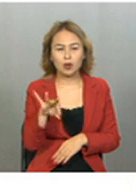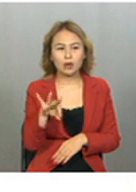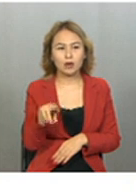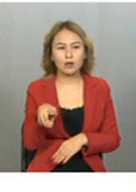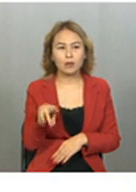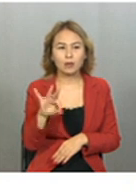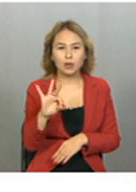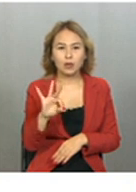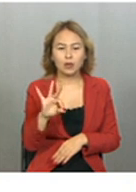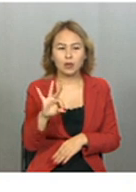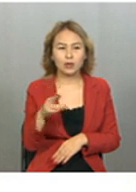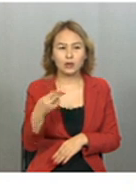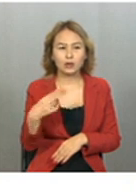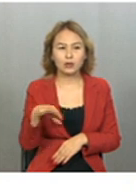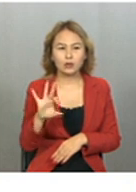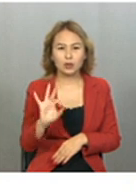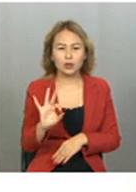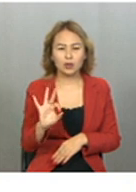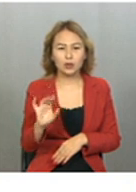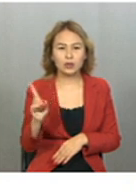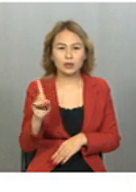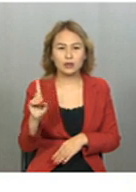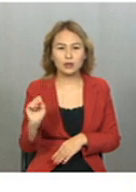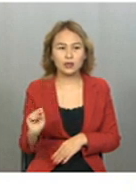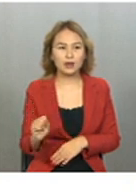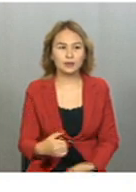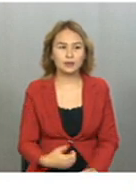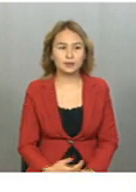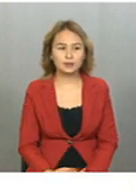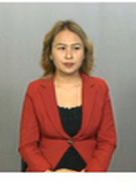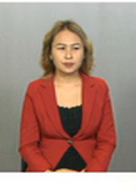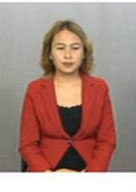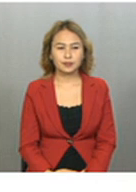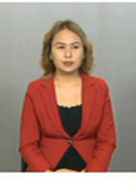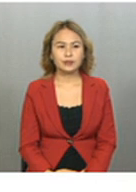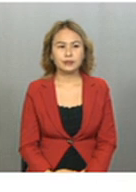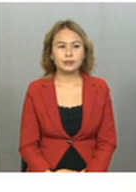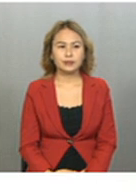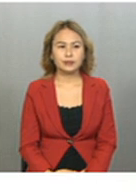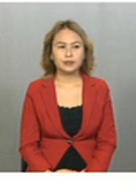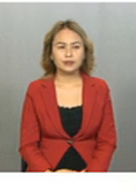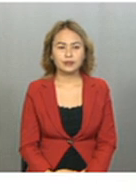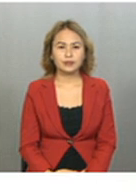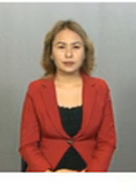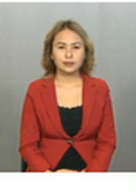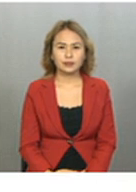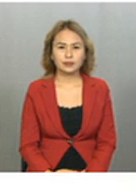про, по, до, за.